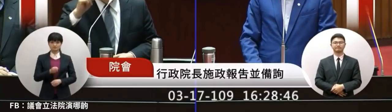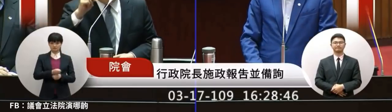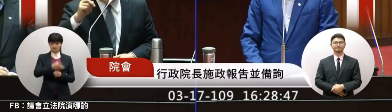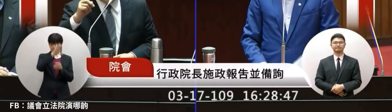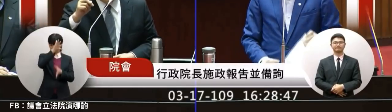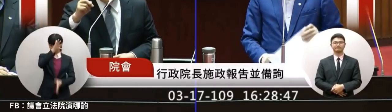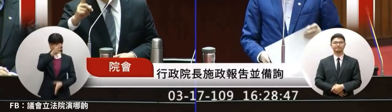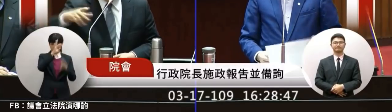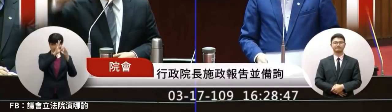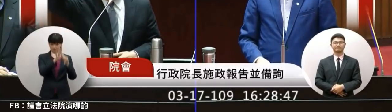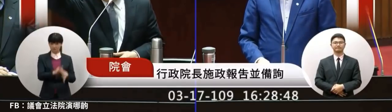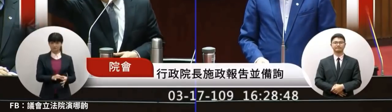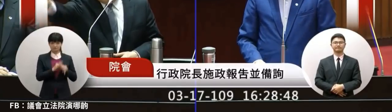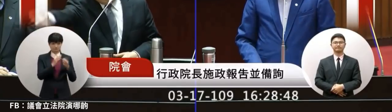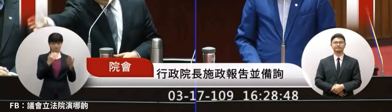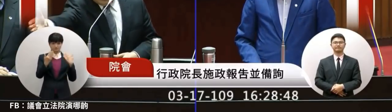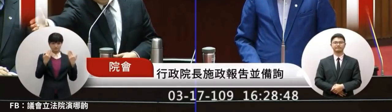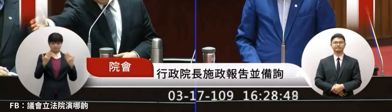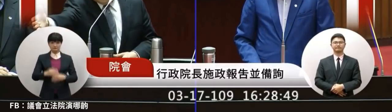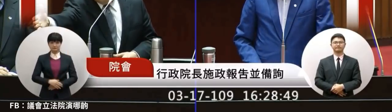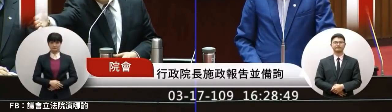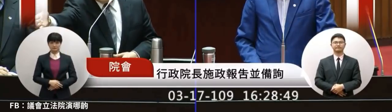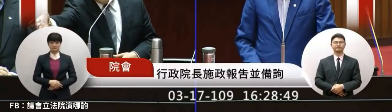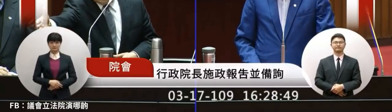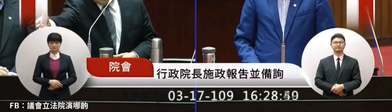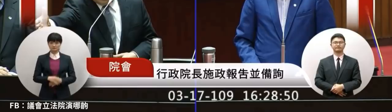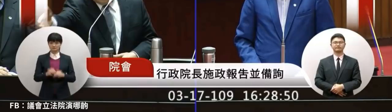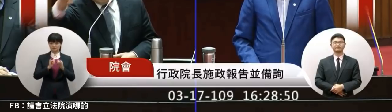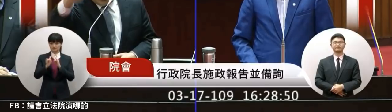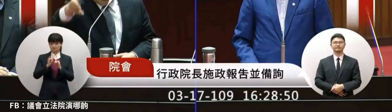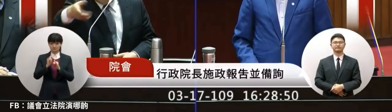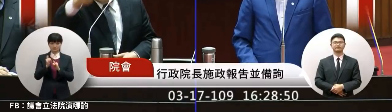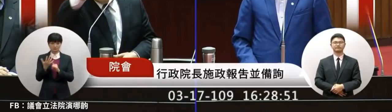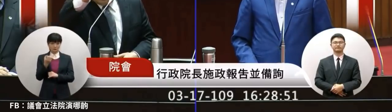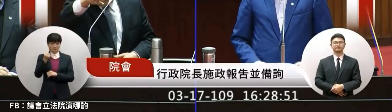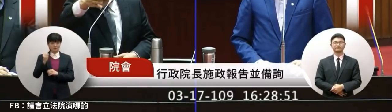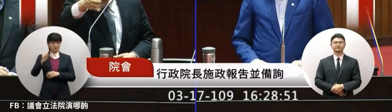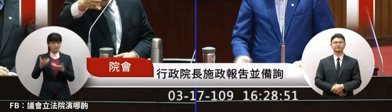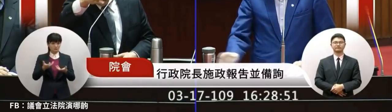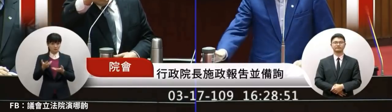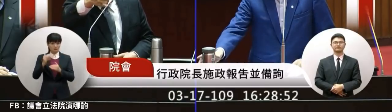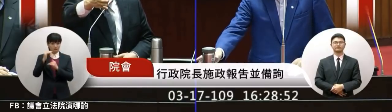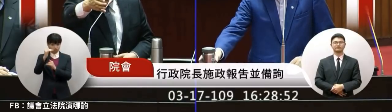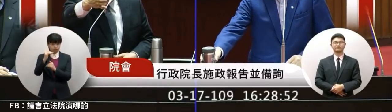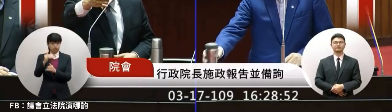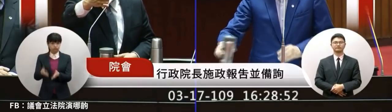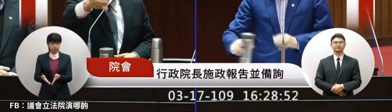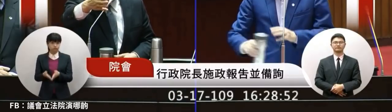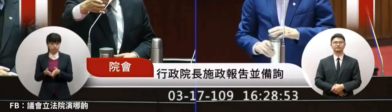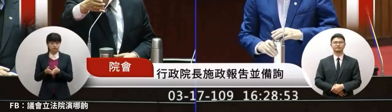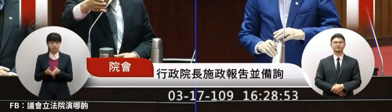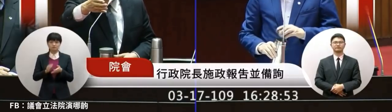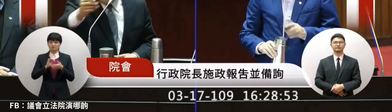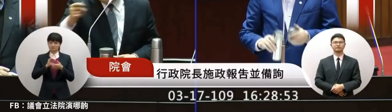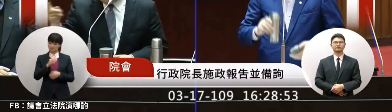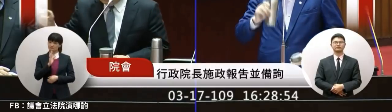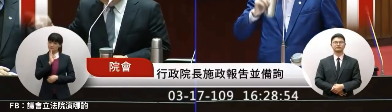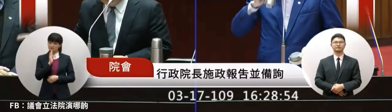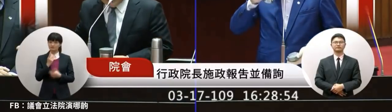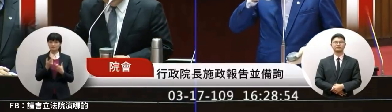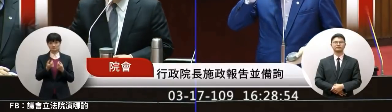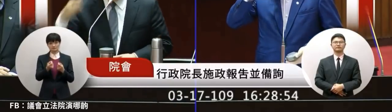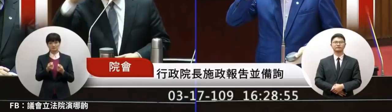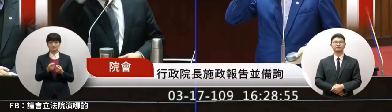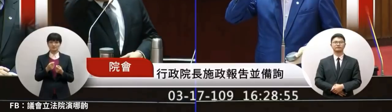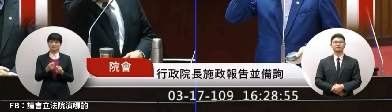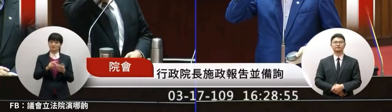逻辑是一贯的，限制人民的权利义务。 义务也是经由归院立法。那